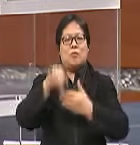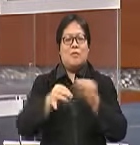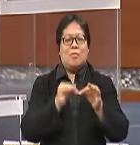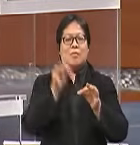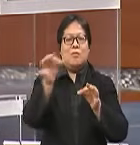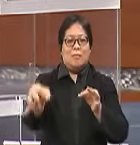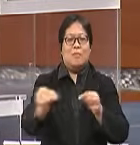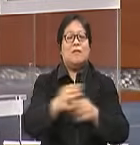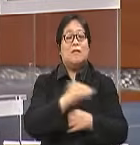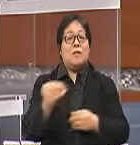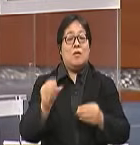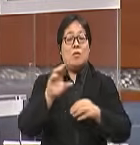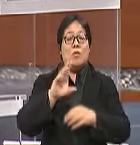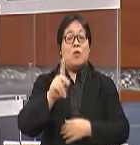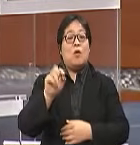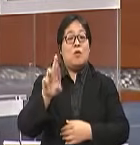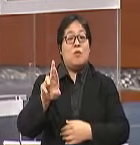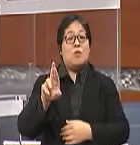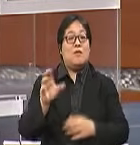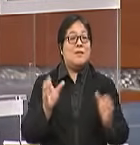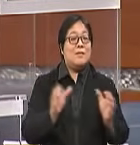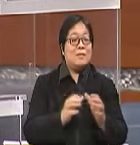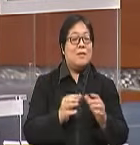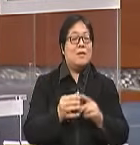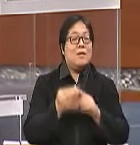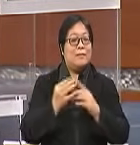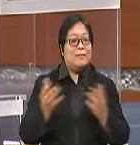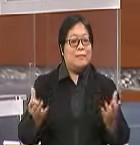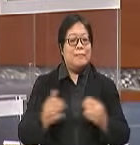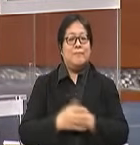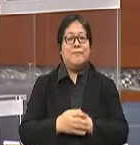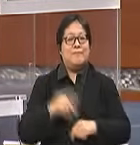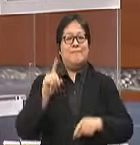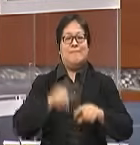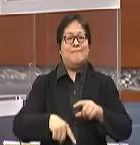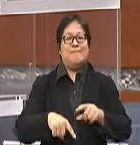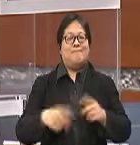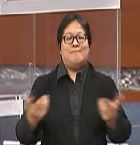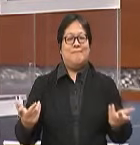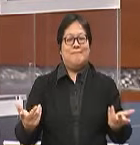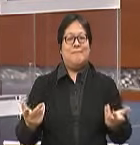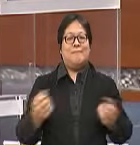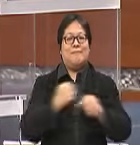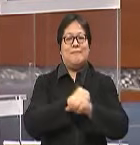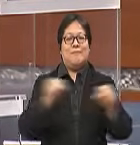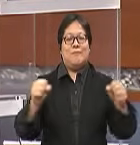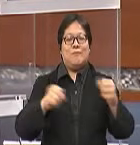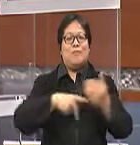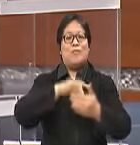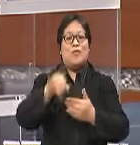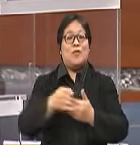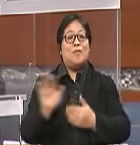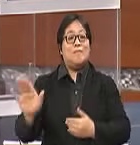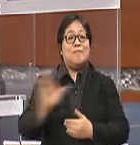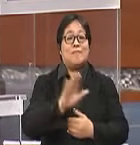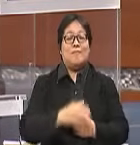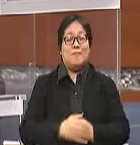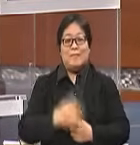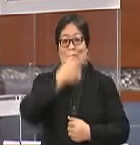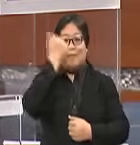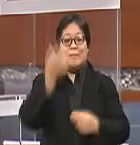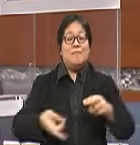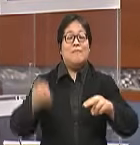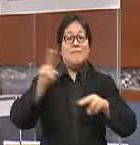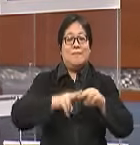terkenal dan kontraktor kontraktor kecil khususnya tidak mampu berupaya menyiapkan project-project mereka ke